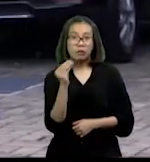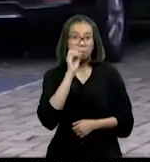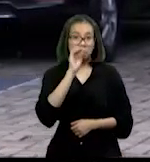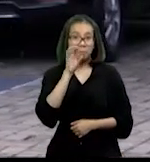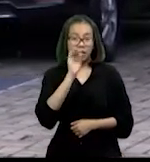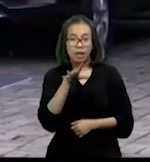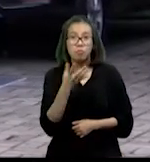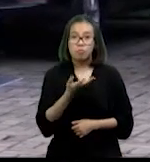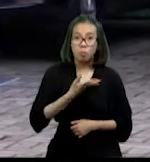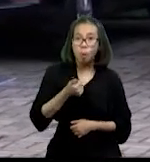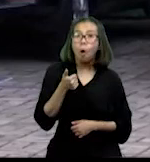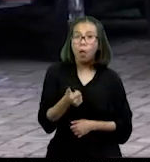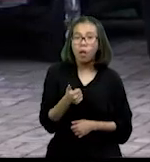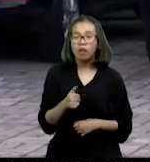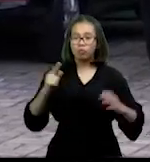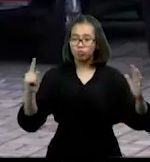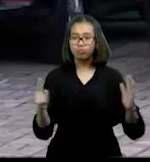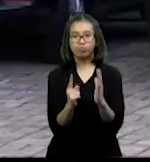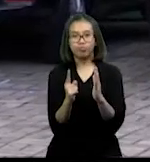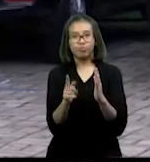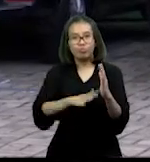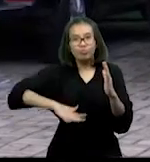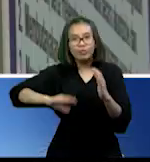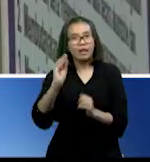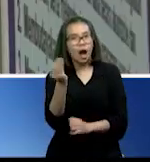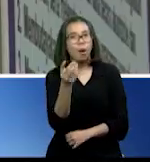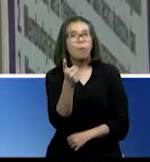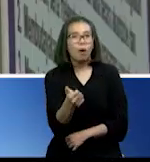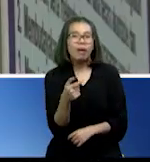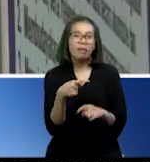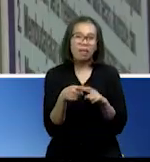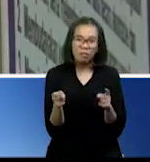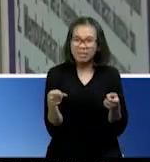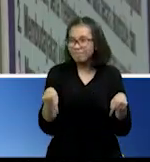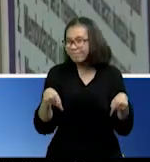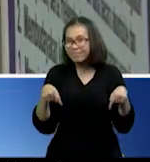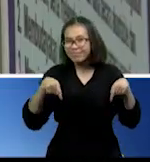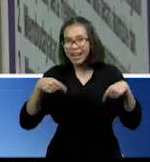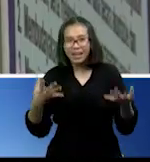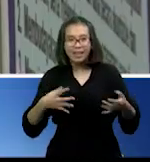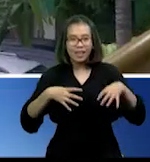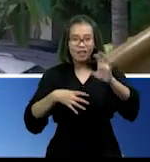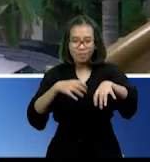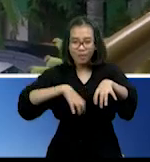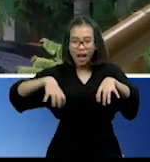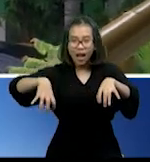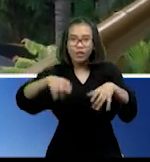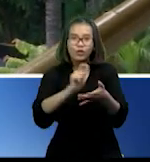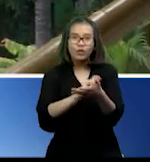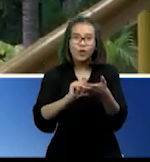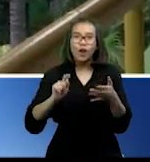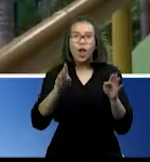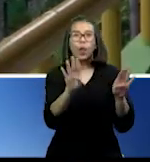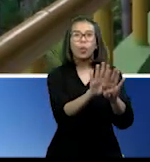untuk menggelar PTM 100% di DKI Jakarta saat ini puluhan sekolah di DKI Jakarta ini terpaksa harus menutup sementara